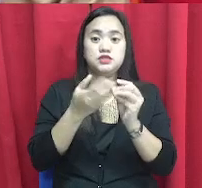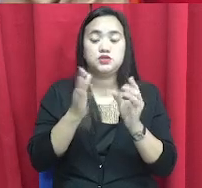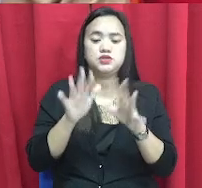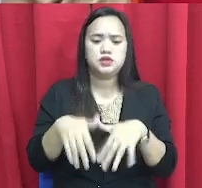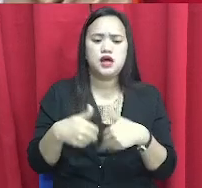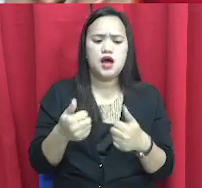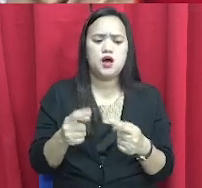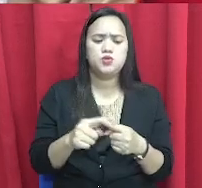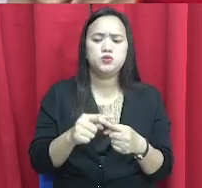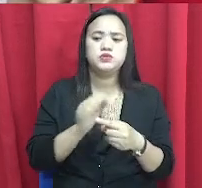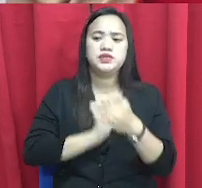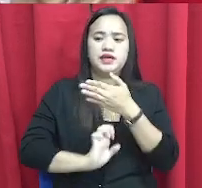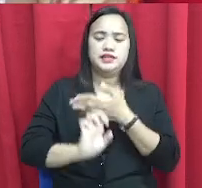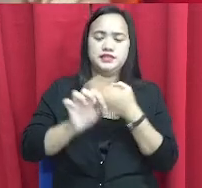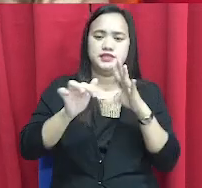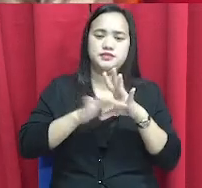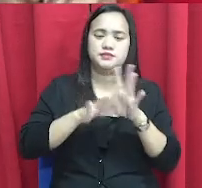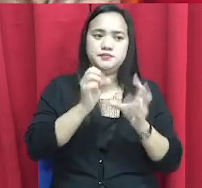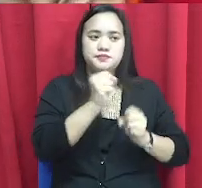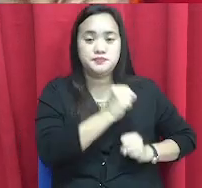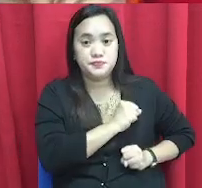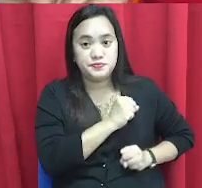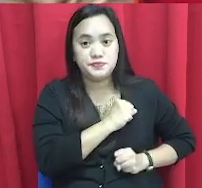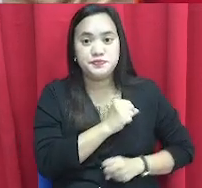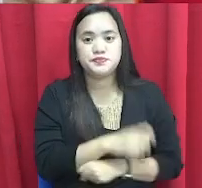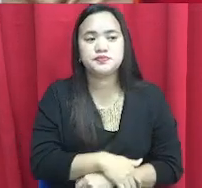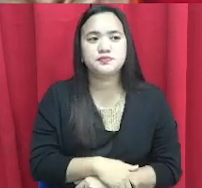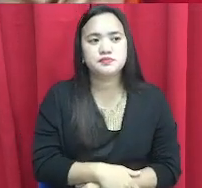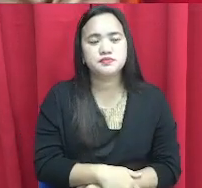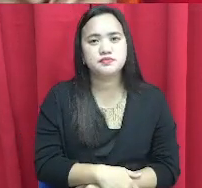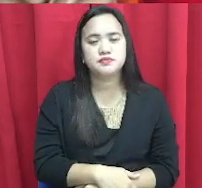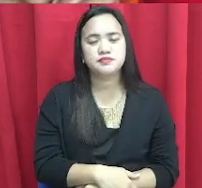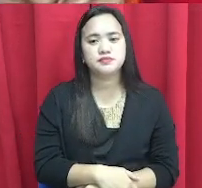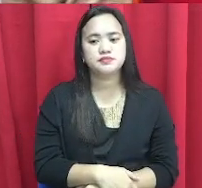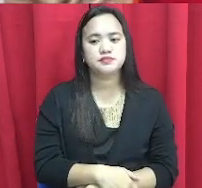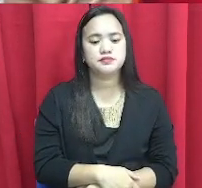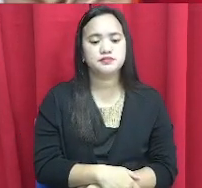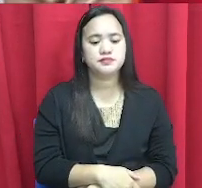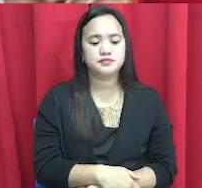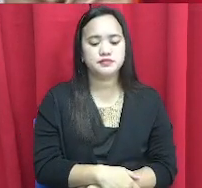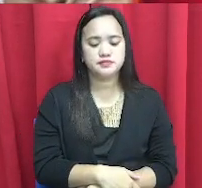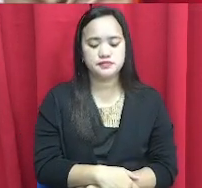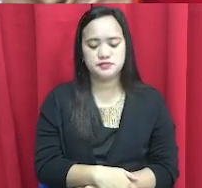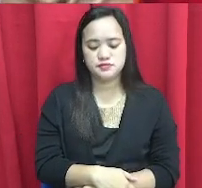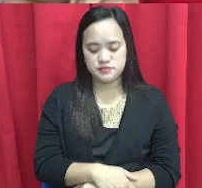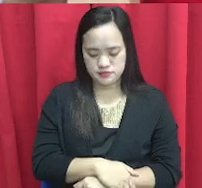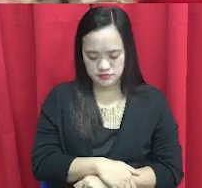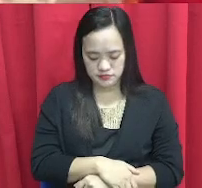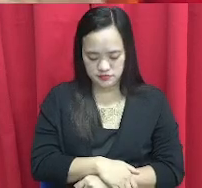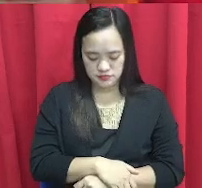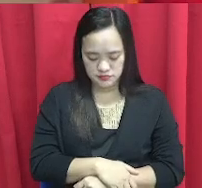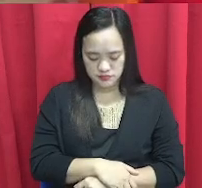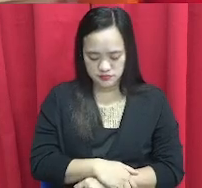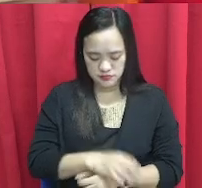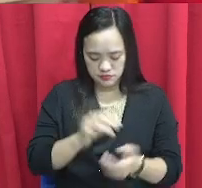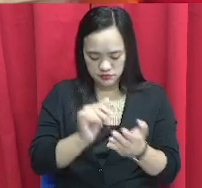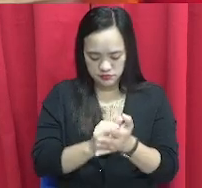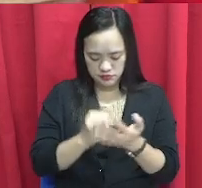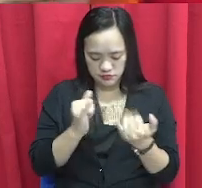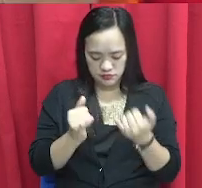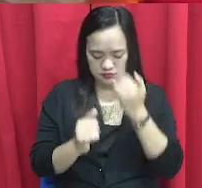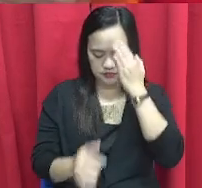kung paano ka papasok sa sundalo e Syempre ako naman ay atleta at ah Sanay ako sa ganyang mga Uh ano